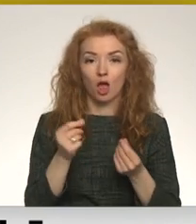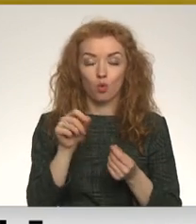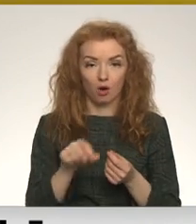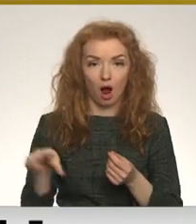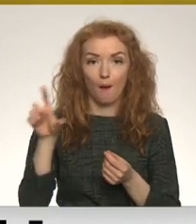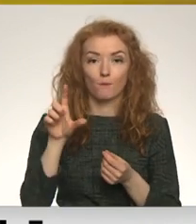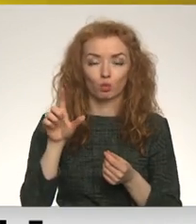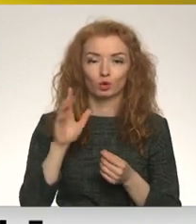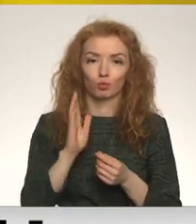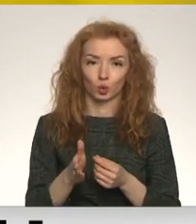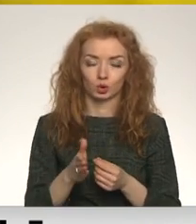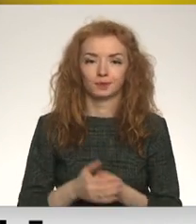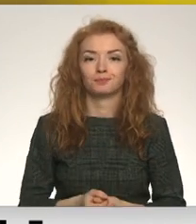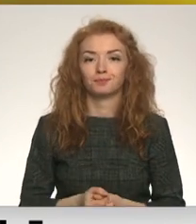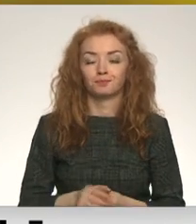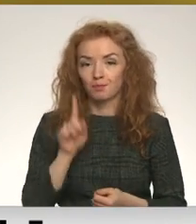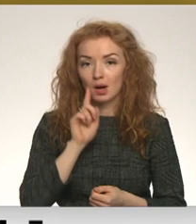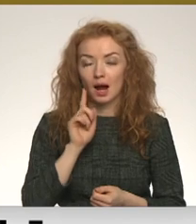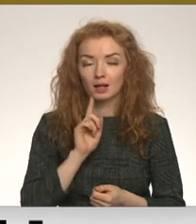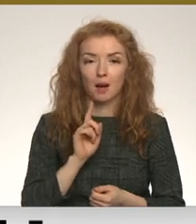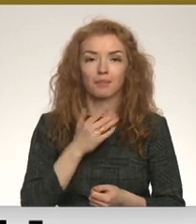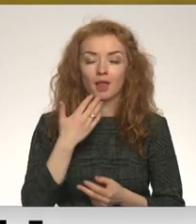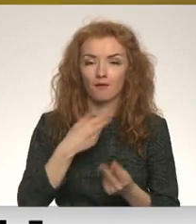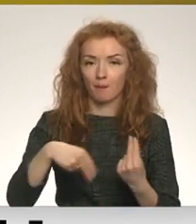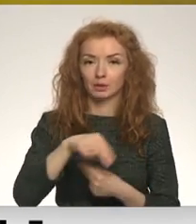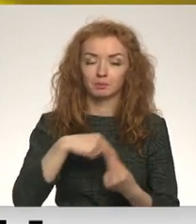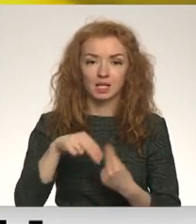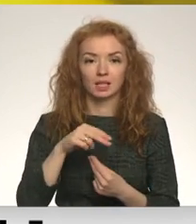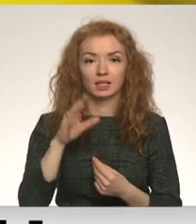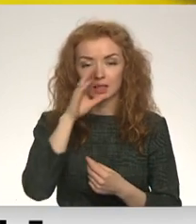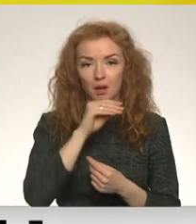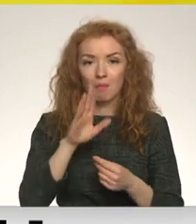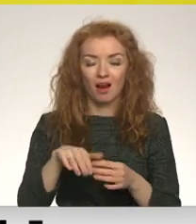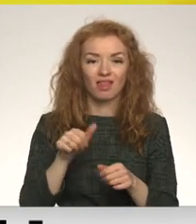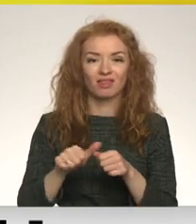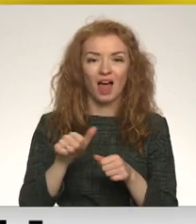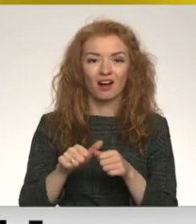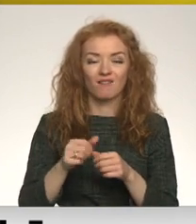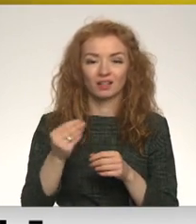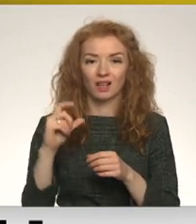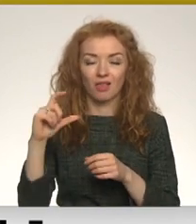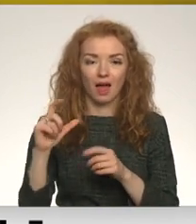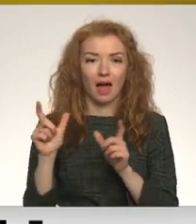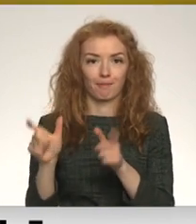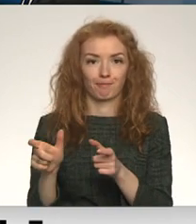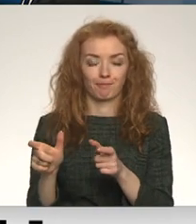ir neizbēgams. Pagaidām neesot apspriest ideju par, piemēram, degvielas cenu iesaldēšanu.